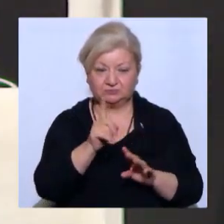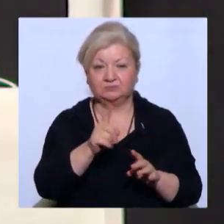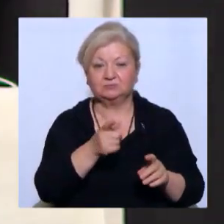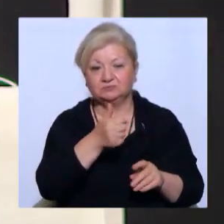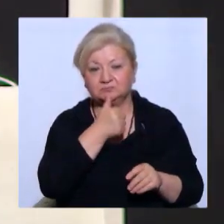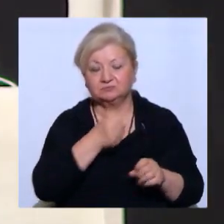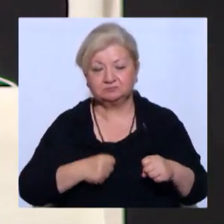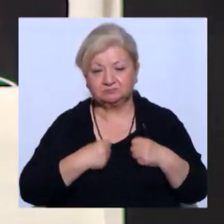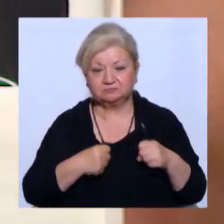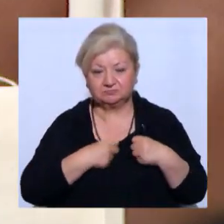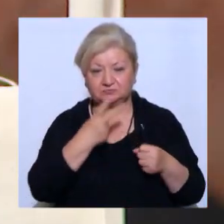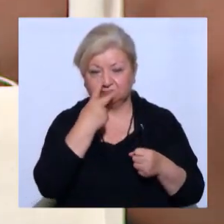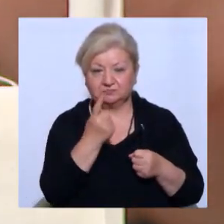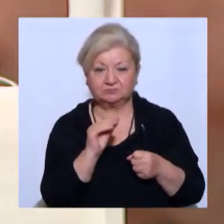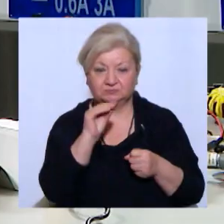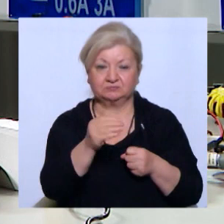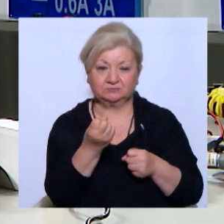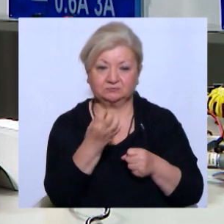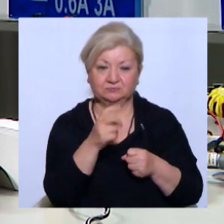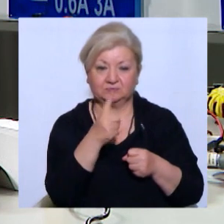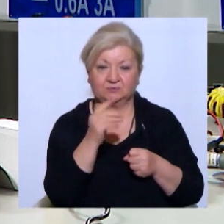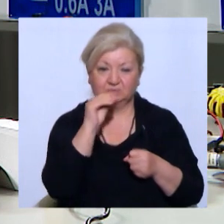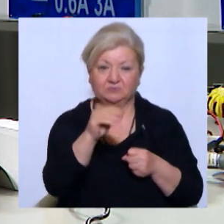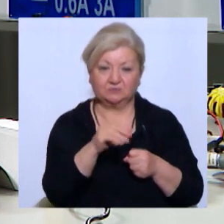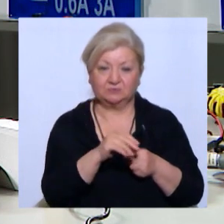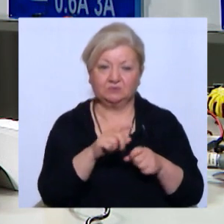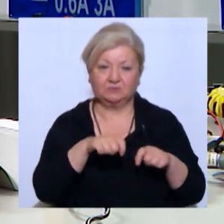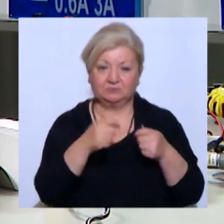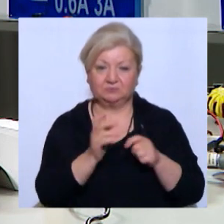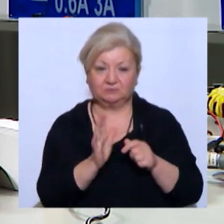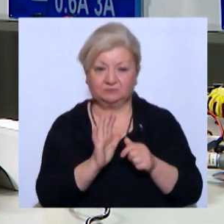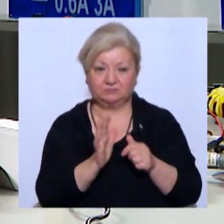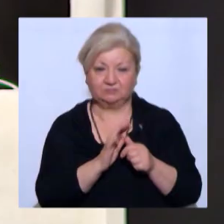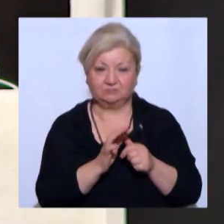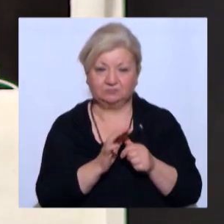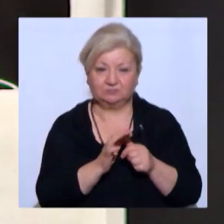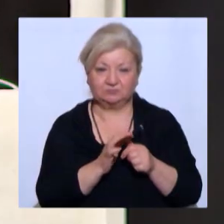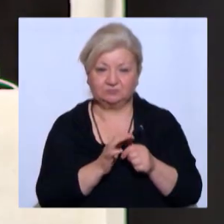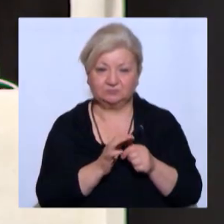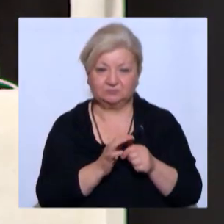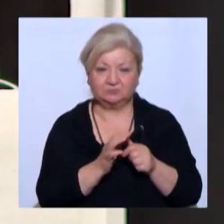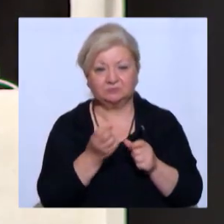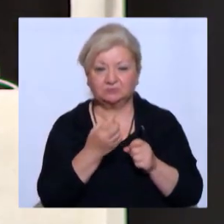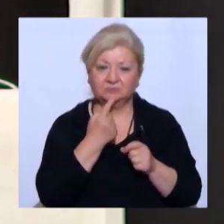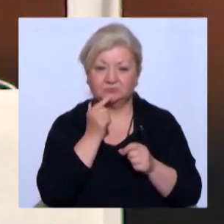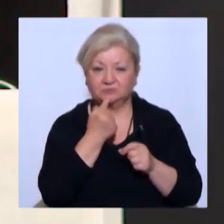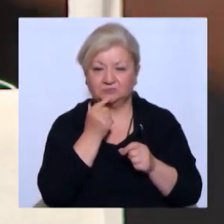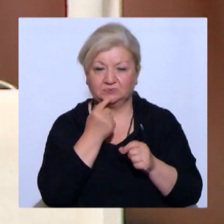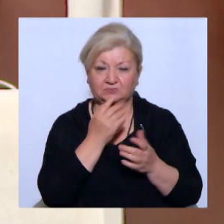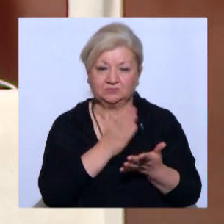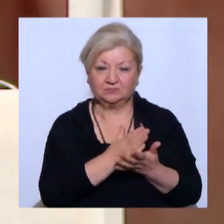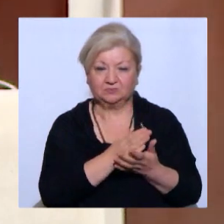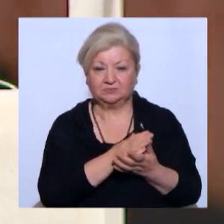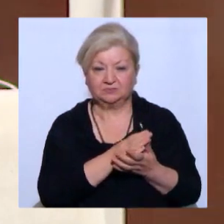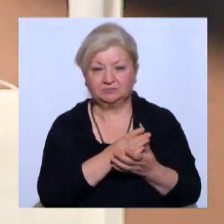აი და თუ მომიხერხდა კიდევ ერთს მოვათასებ, თუ არ დავარღვიე ეს ჰარმონია